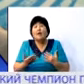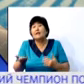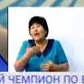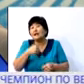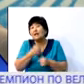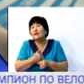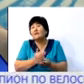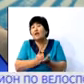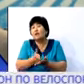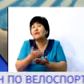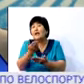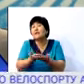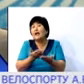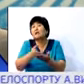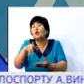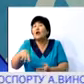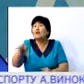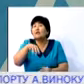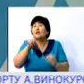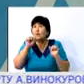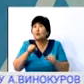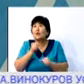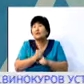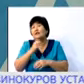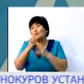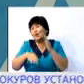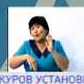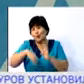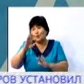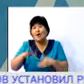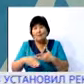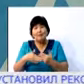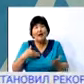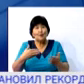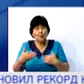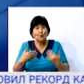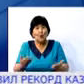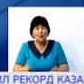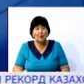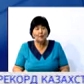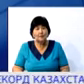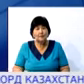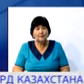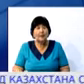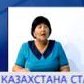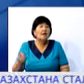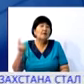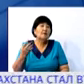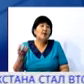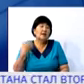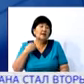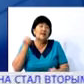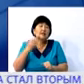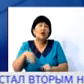основная миссия – донести до людей, что все мы можем сделать мир лучше, помогая друг другу. Впервые в Кызылорде